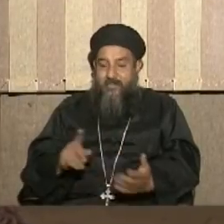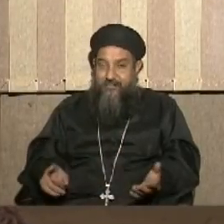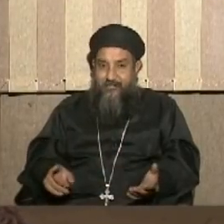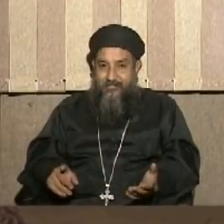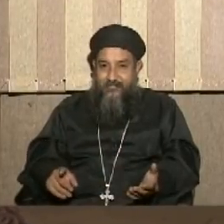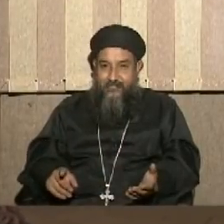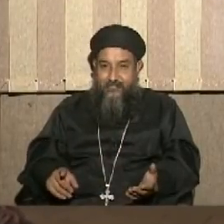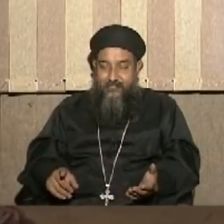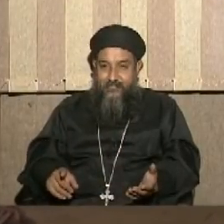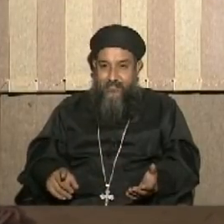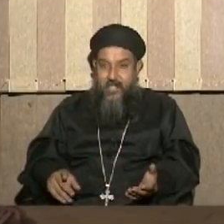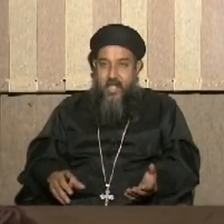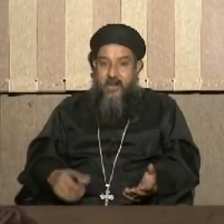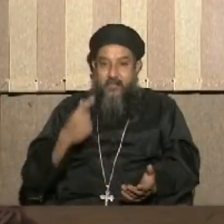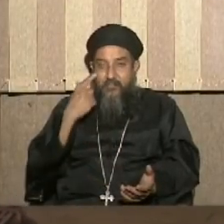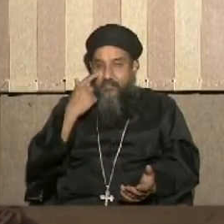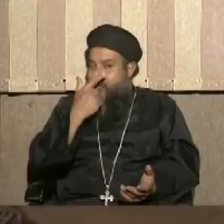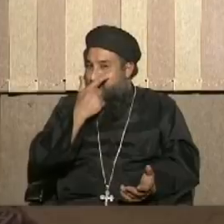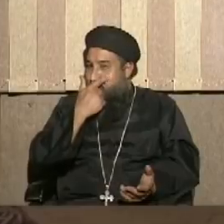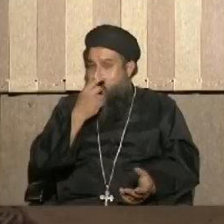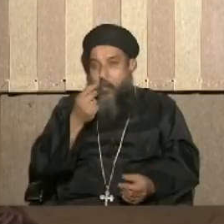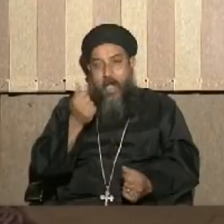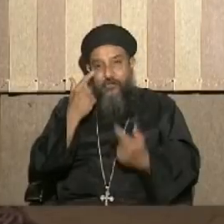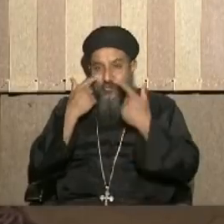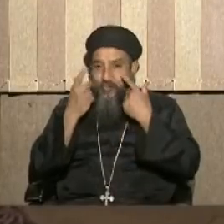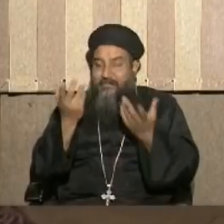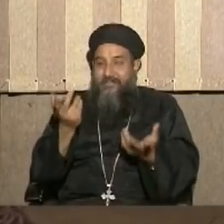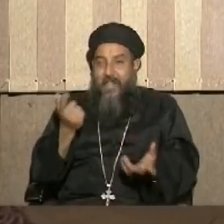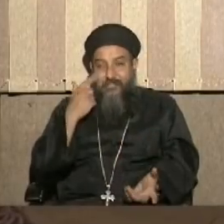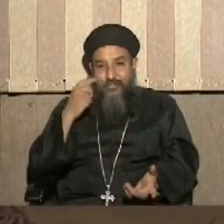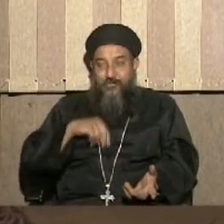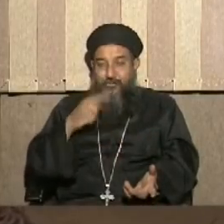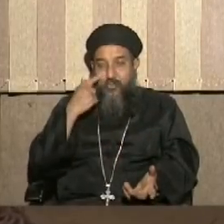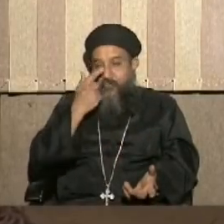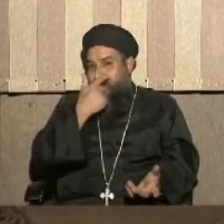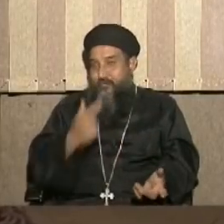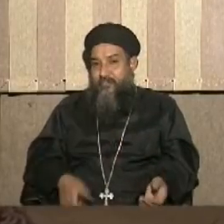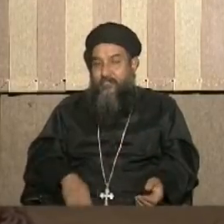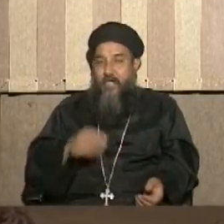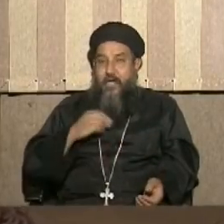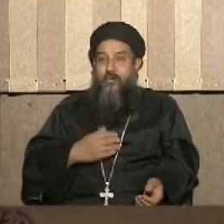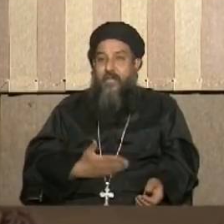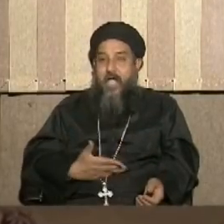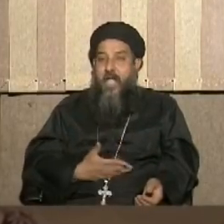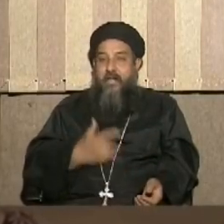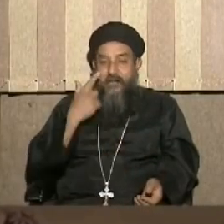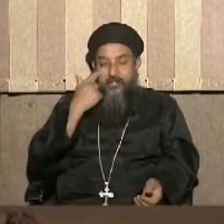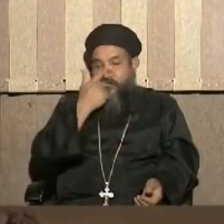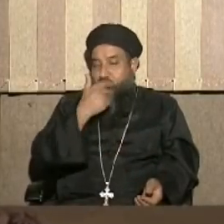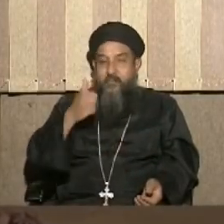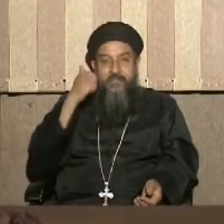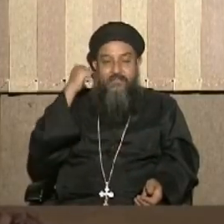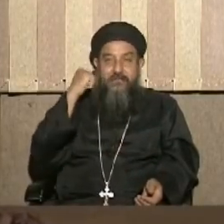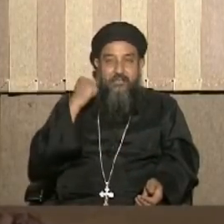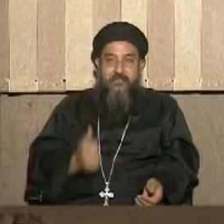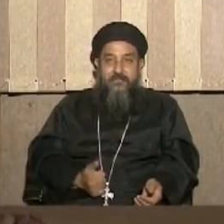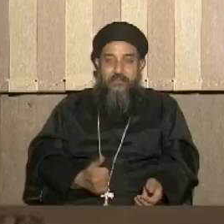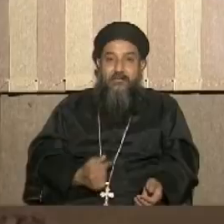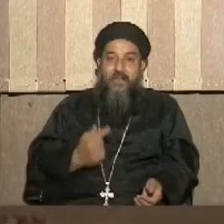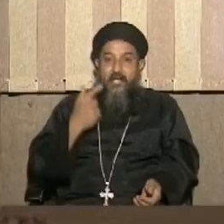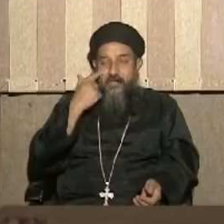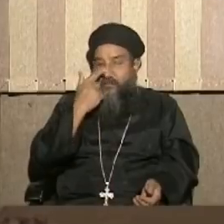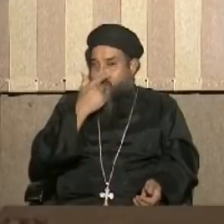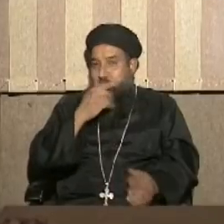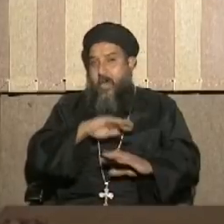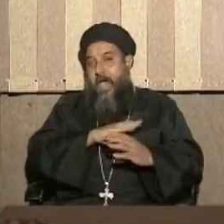صدقوني وحشتوني جدا يا اولادي، مشتاق اشوفكم من زمان